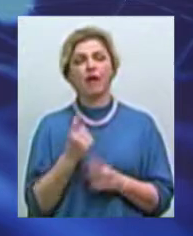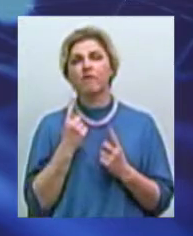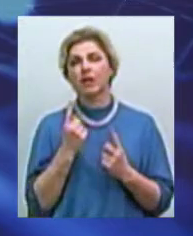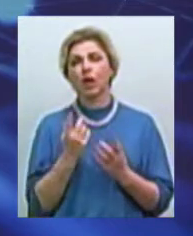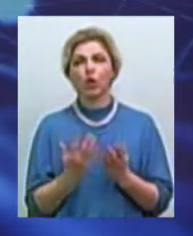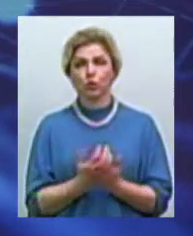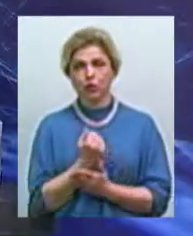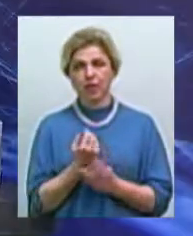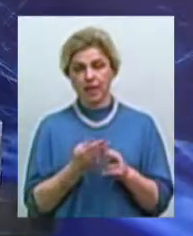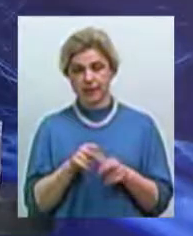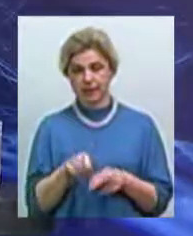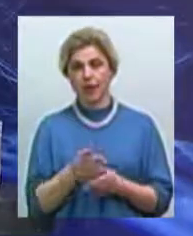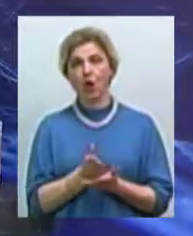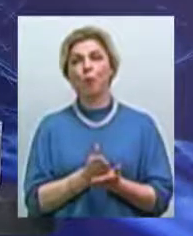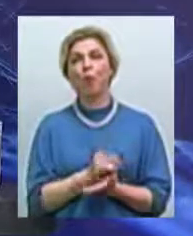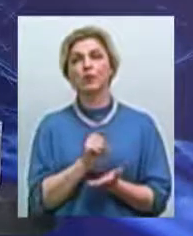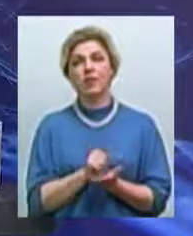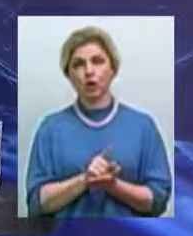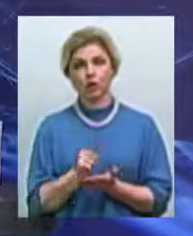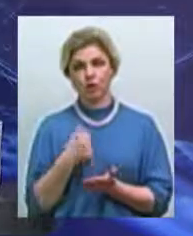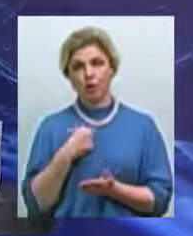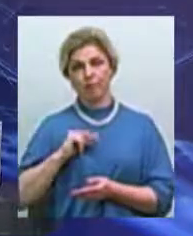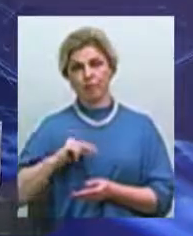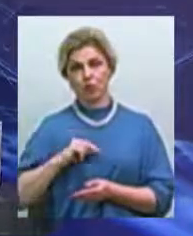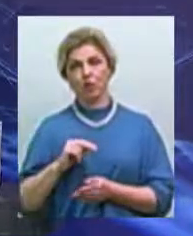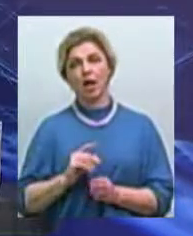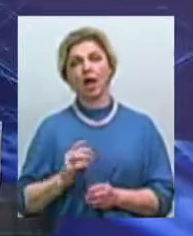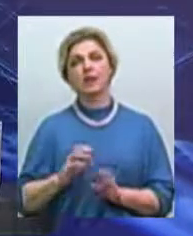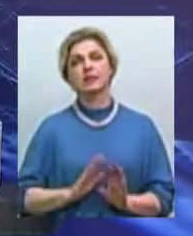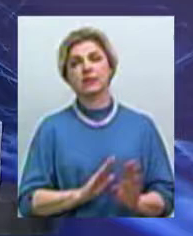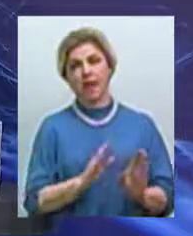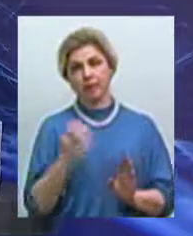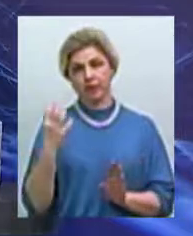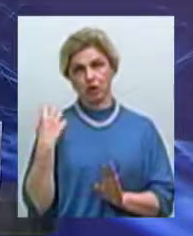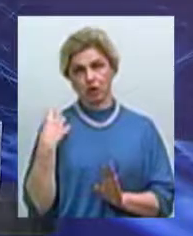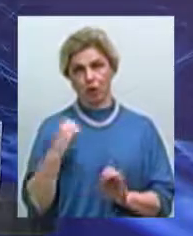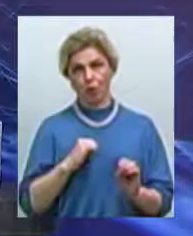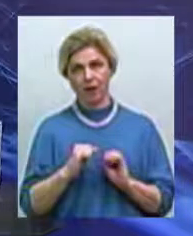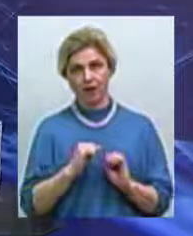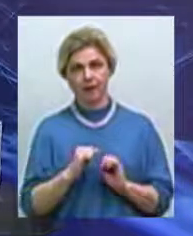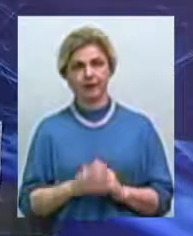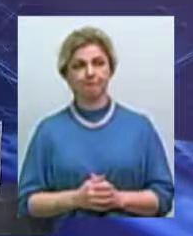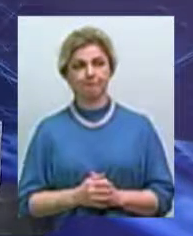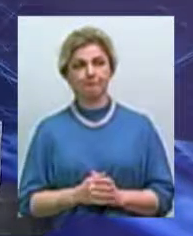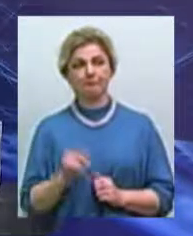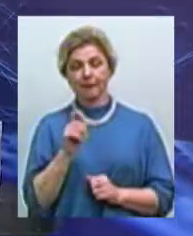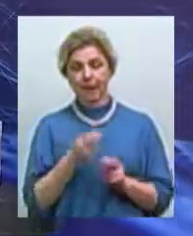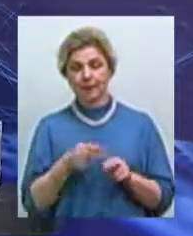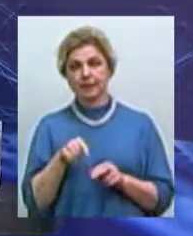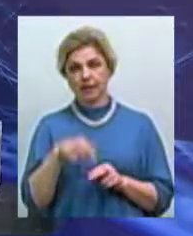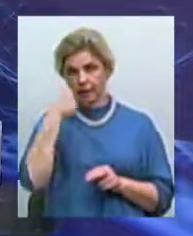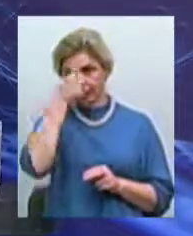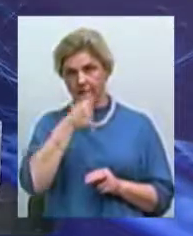до мене на цій посаді, що я тут знаходжусь, да, начальник заступника управління. За цей рік у